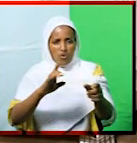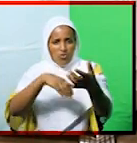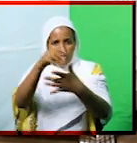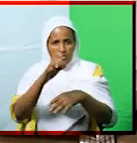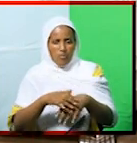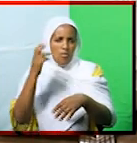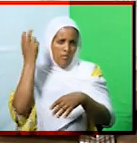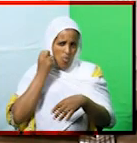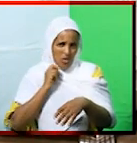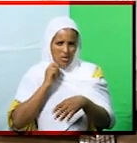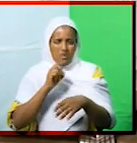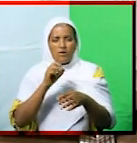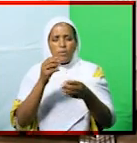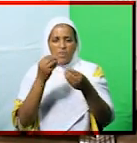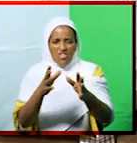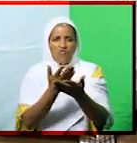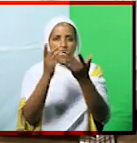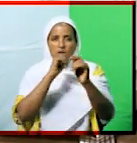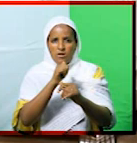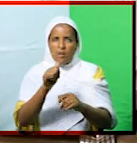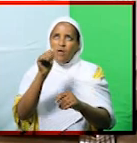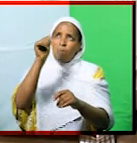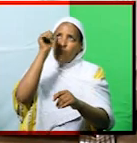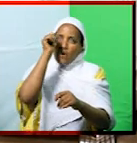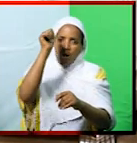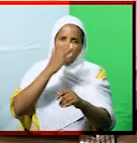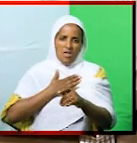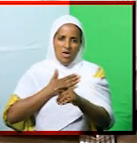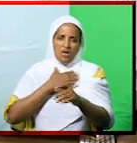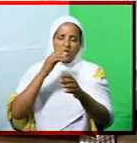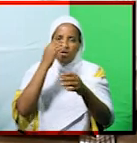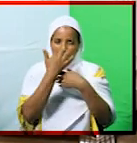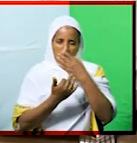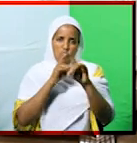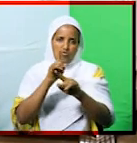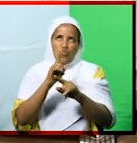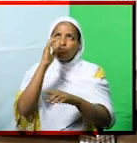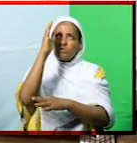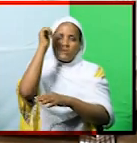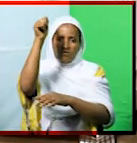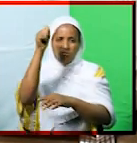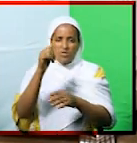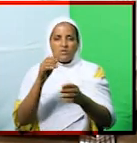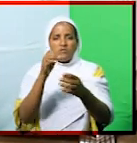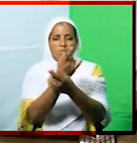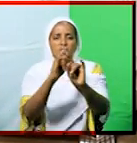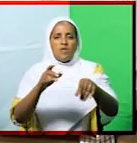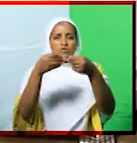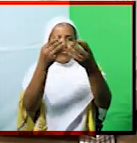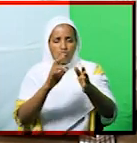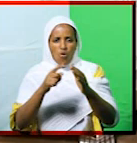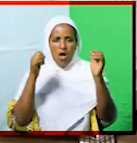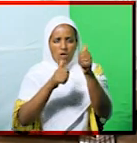በወርቅ ዘእትቤዘወክሙ፣ እኔ በከንቱ ተሸጣችሁ ነበር ይላል። ተሸጣችሁ ነበር፣ እኔ ቤዛ ሆናችኋለሁ፣